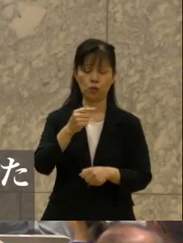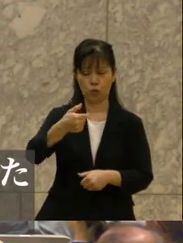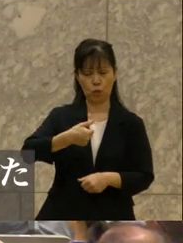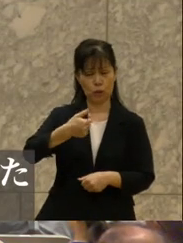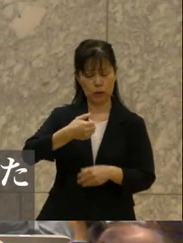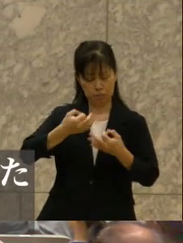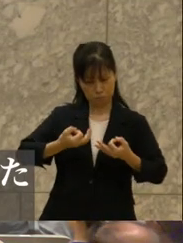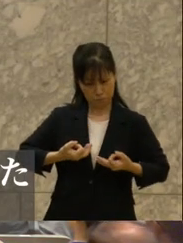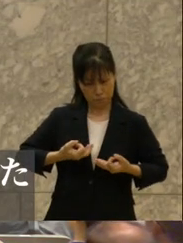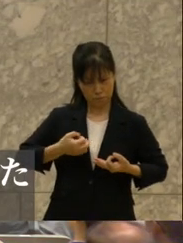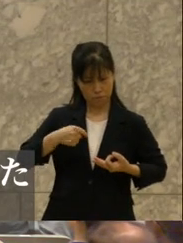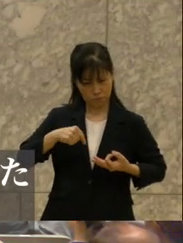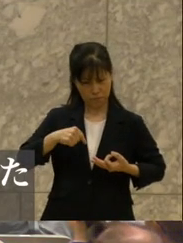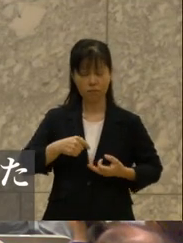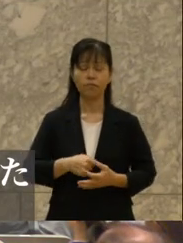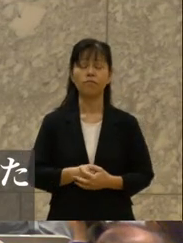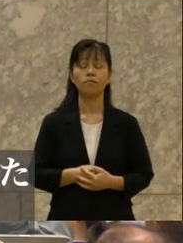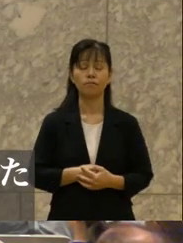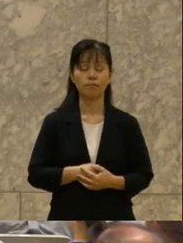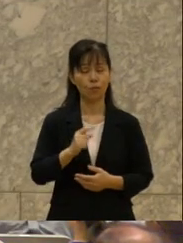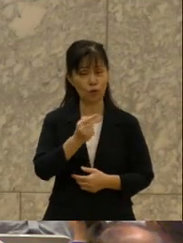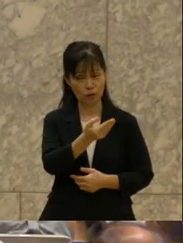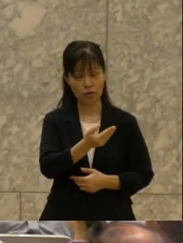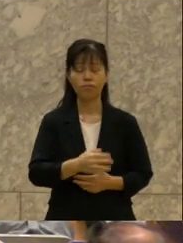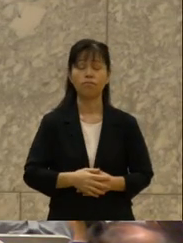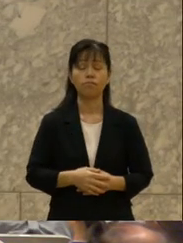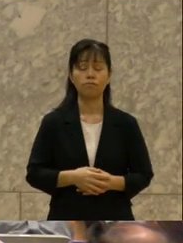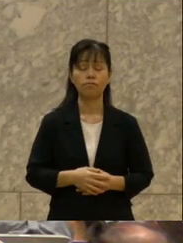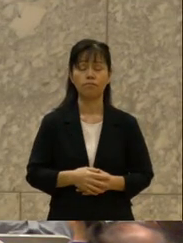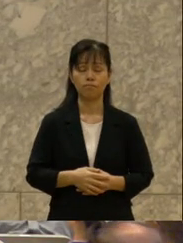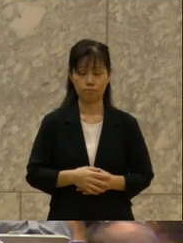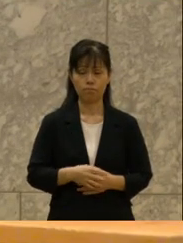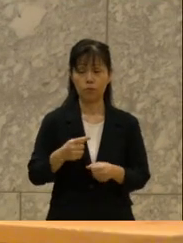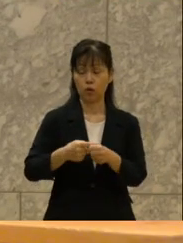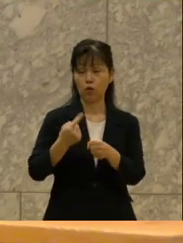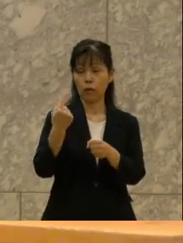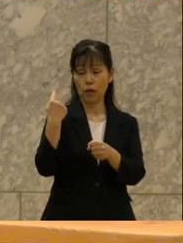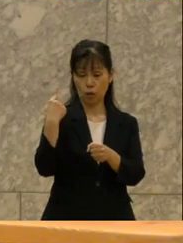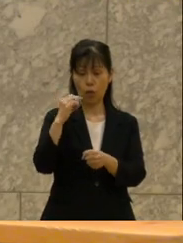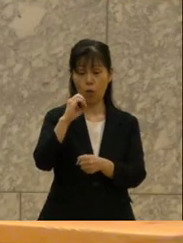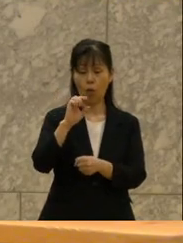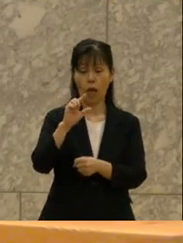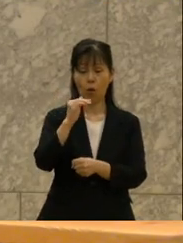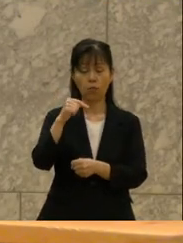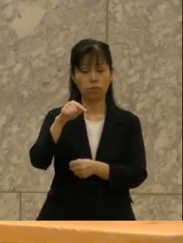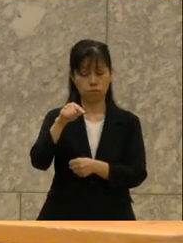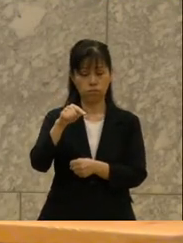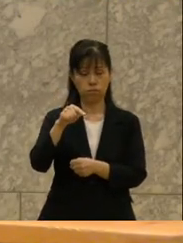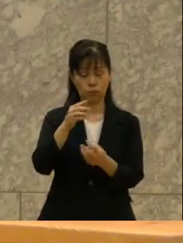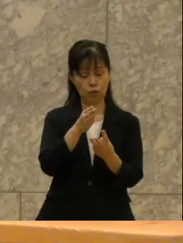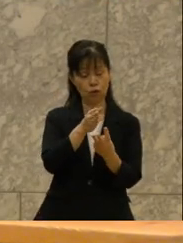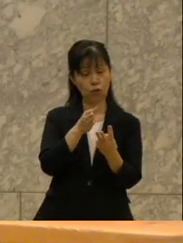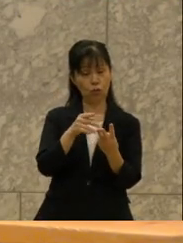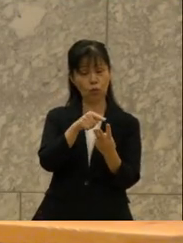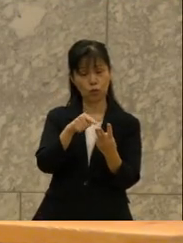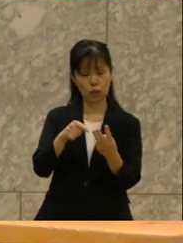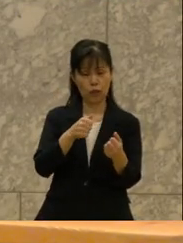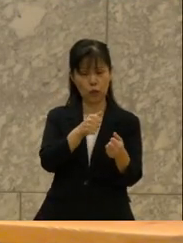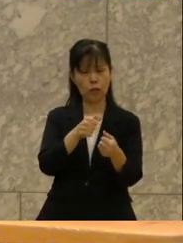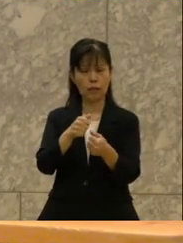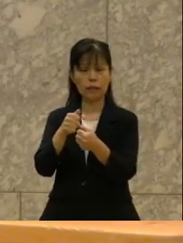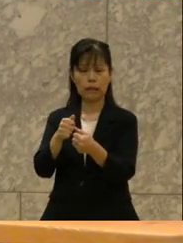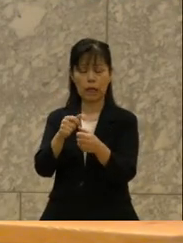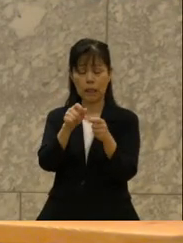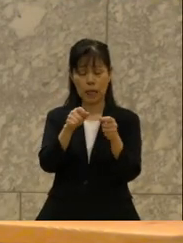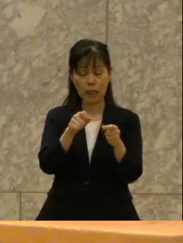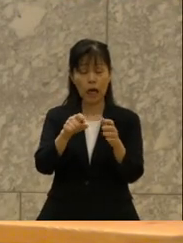られたというお話もされてましたけどもいかがでしょうやっぱり去年のそのオレゴンも3種目で挑戦したのはやっぱり結果